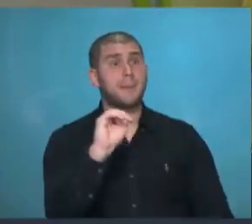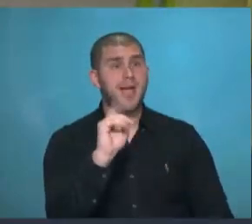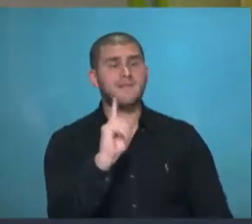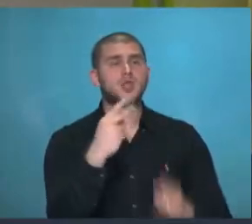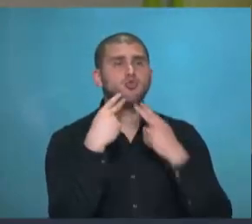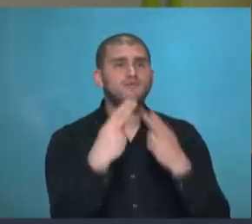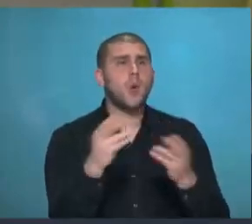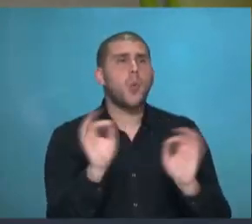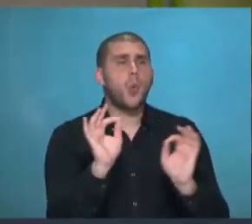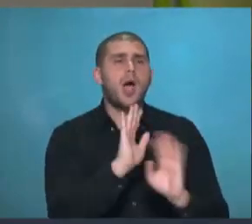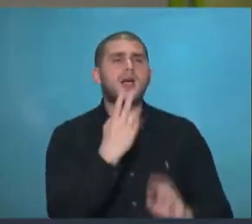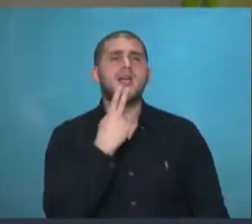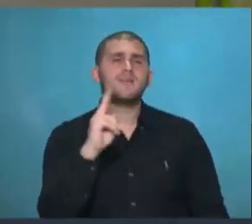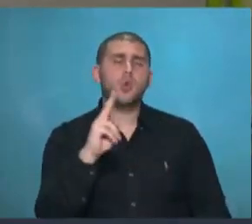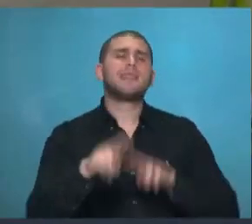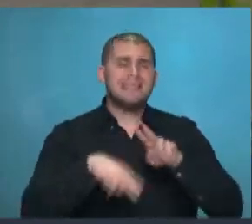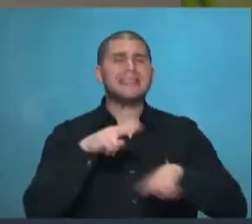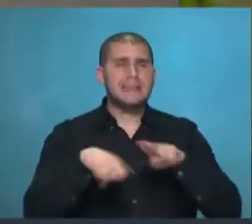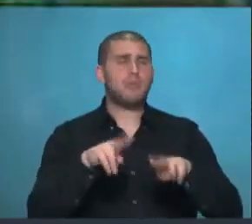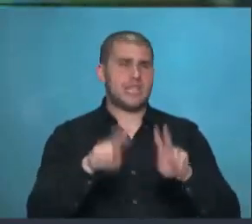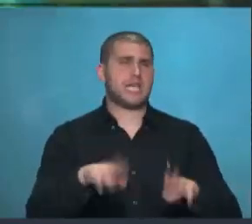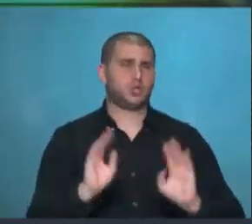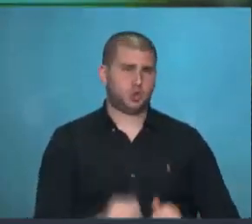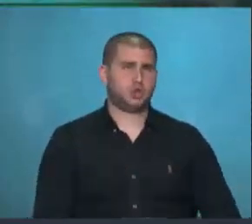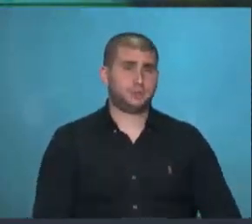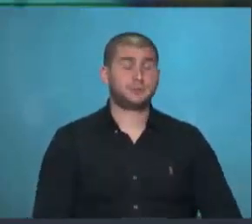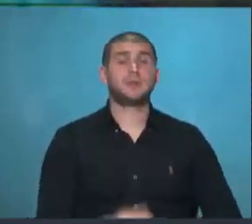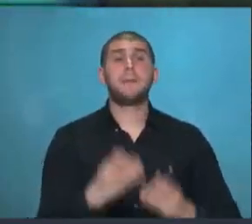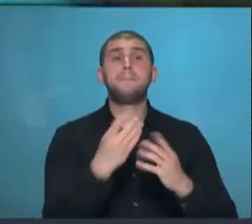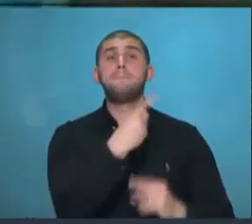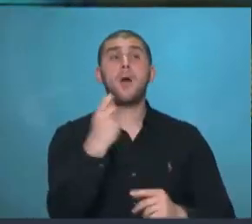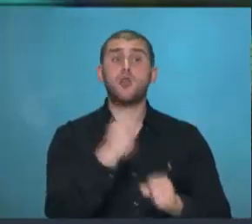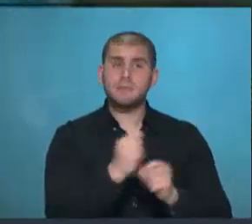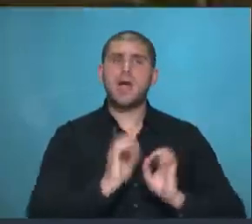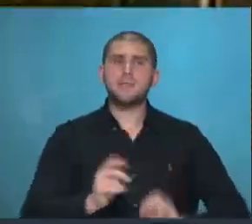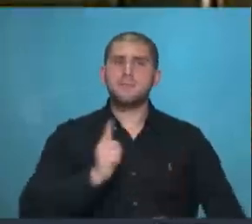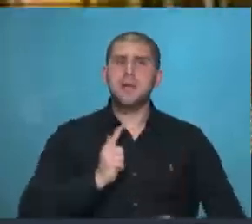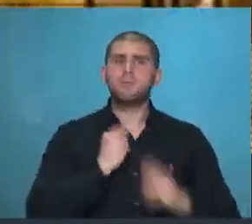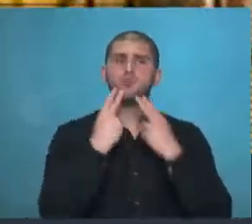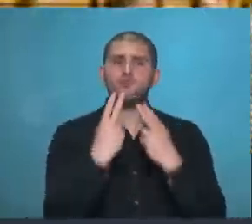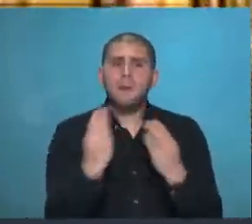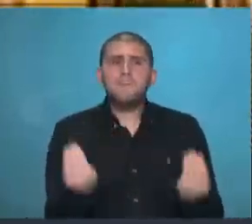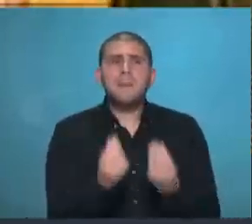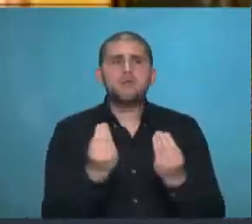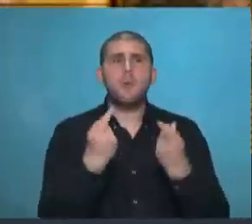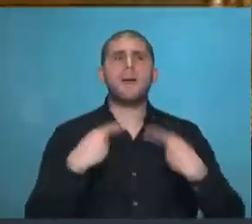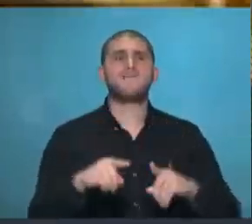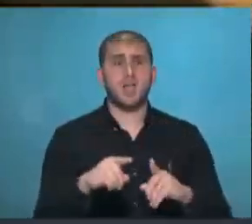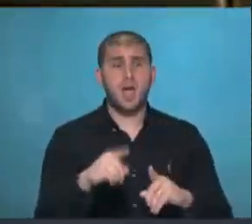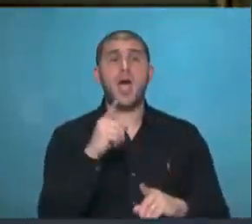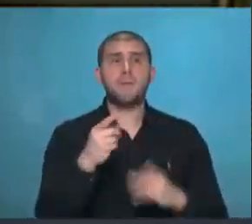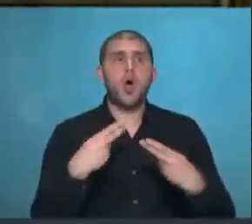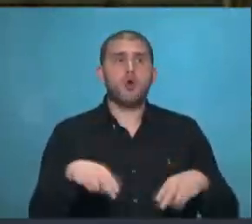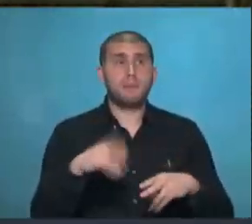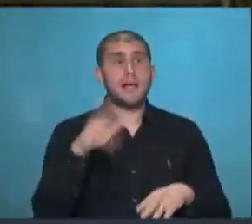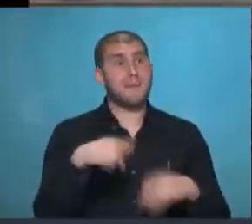נתנו תשובה ורק הבטיחו שהנושא בטיפול. מאות עובדים עדיין מחכים לתשובה כלשהי מהוועדה, והם חוששים